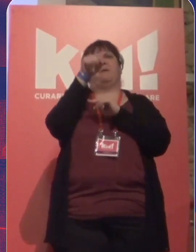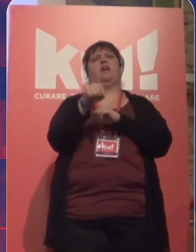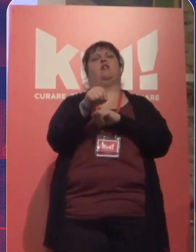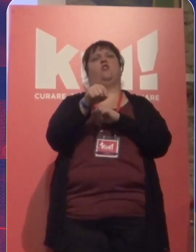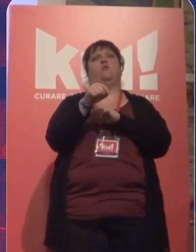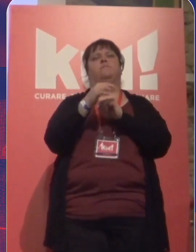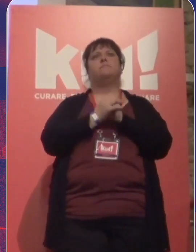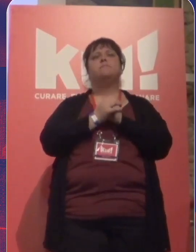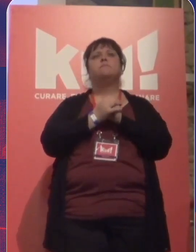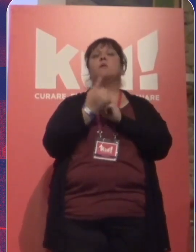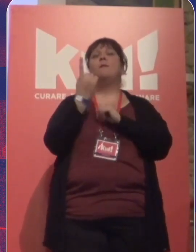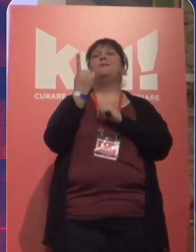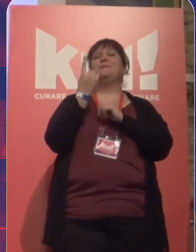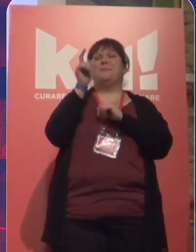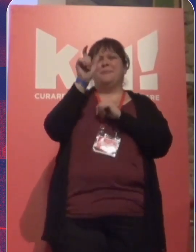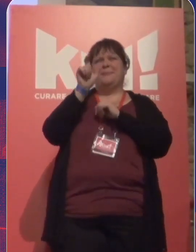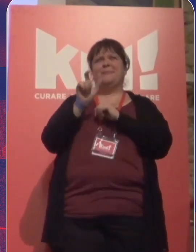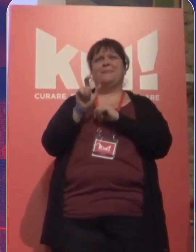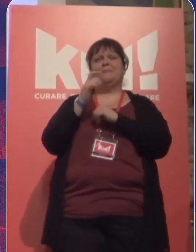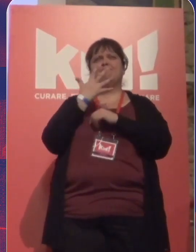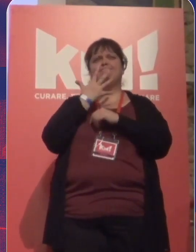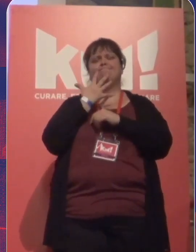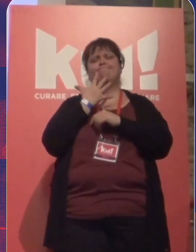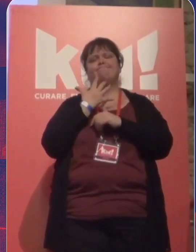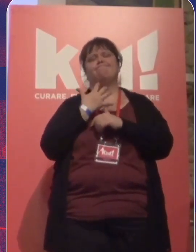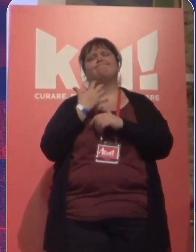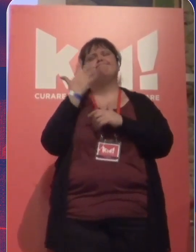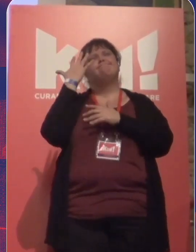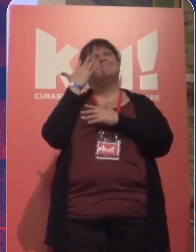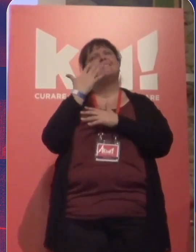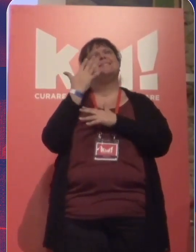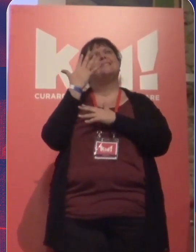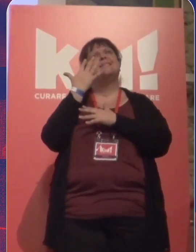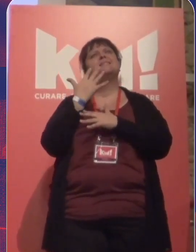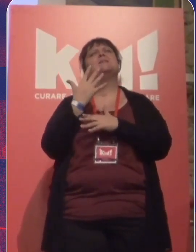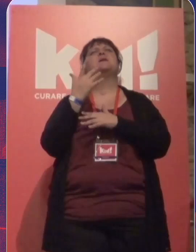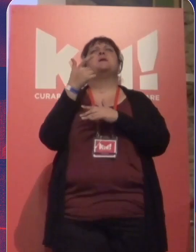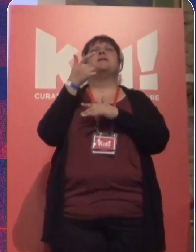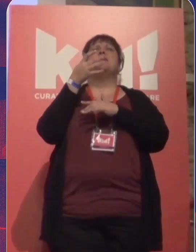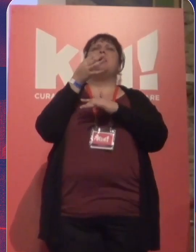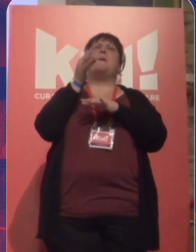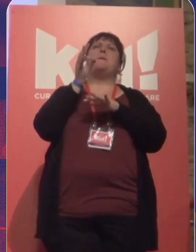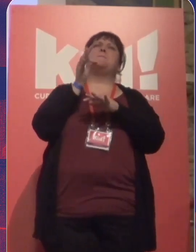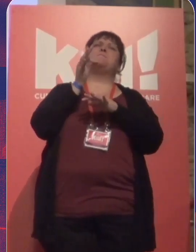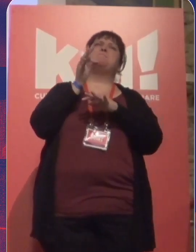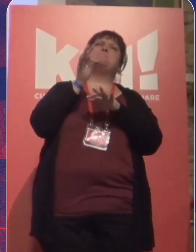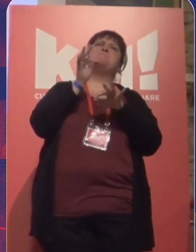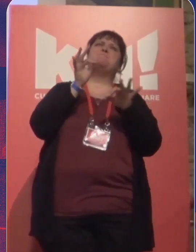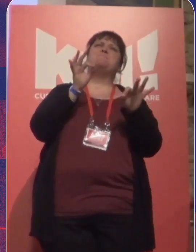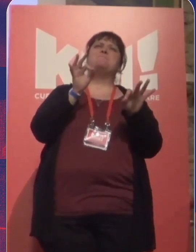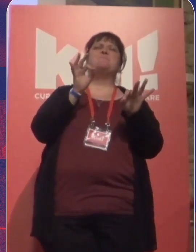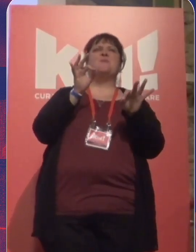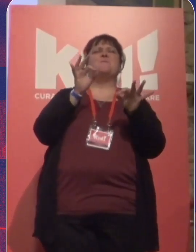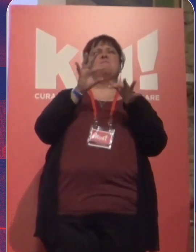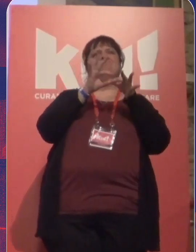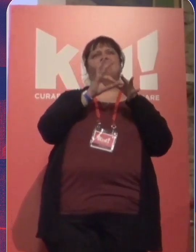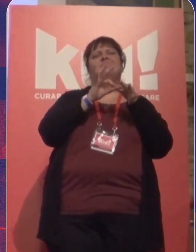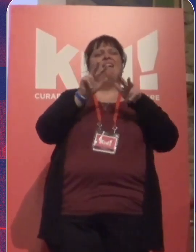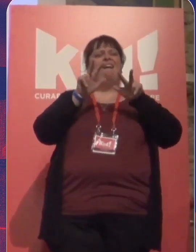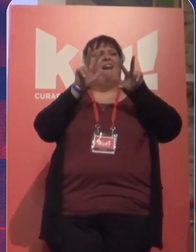proprio l'esperienza della caduta dell'uscita fuori dalla rete delle connessioni